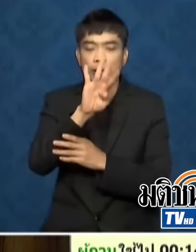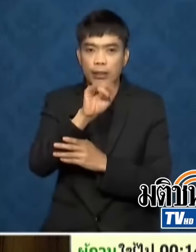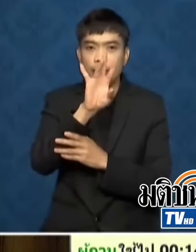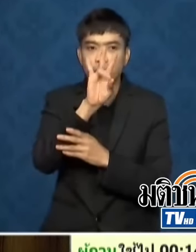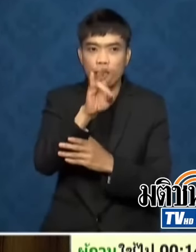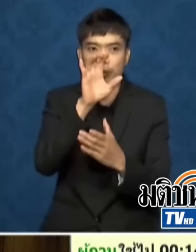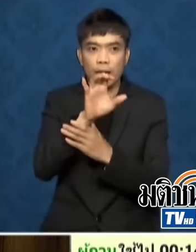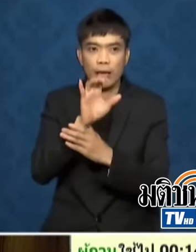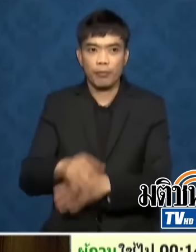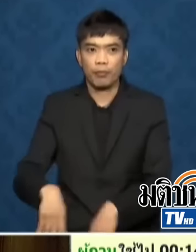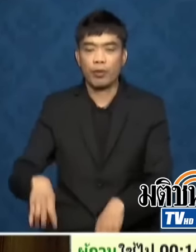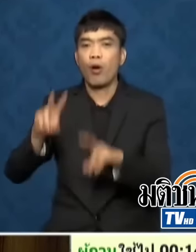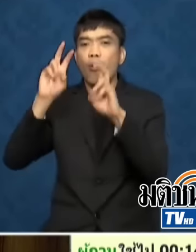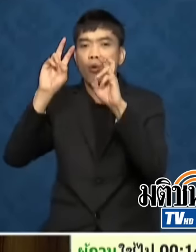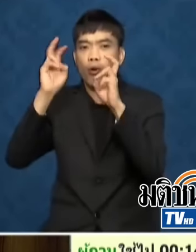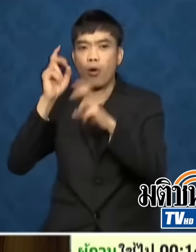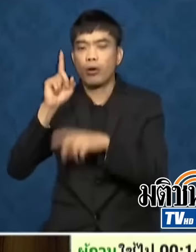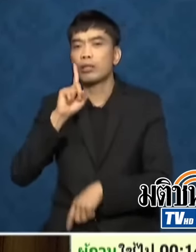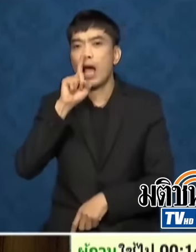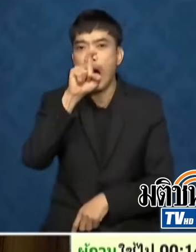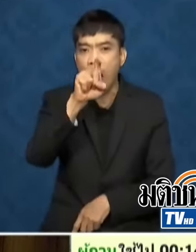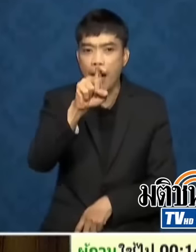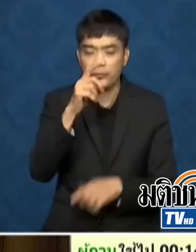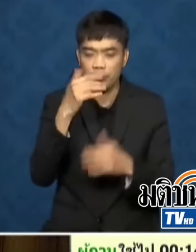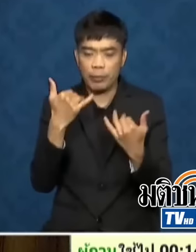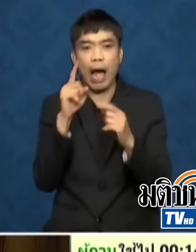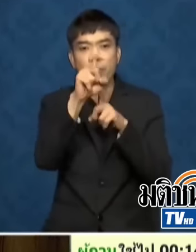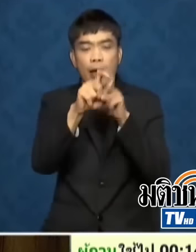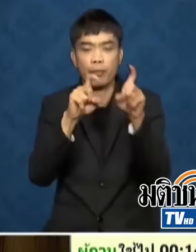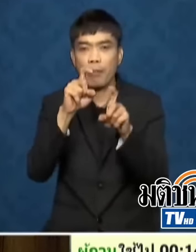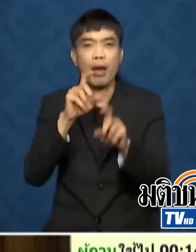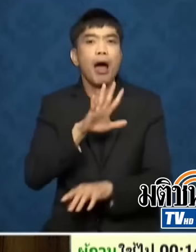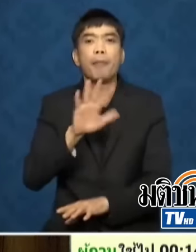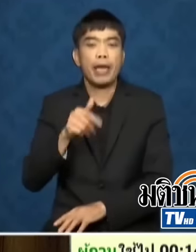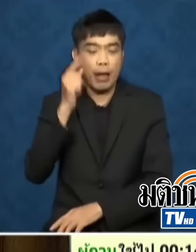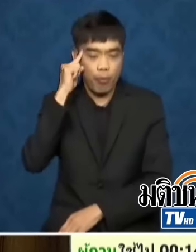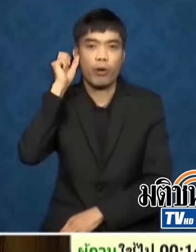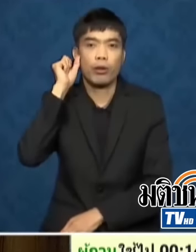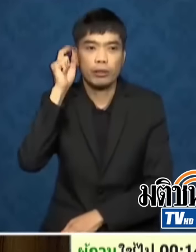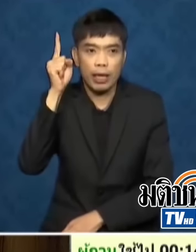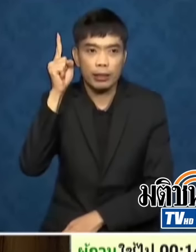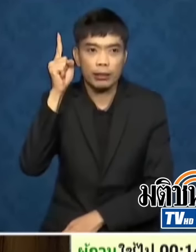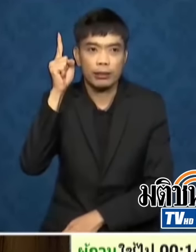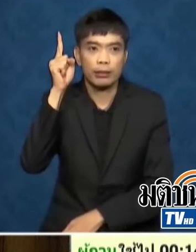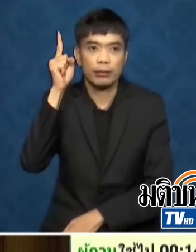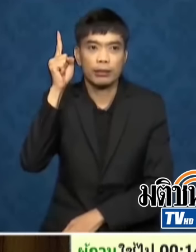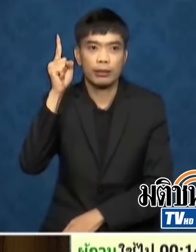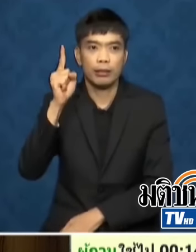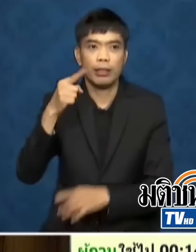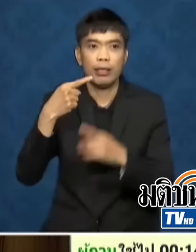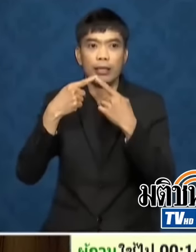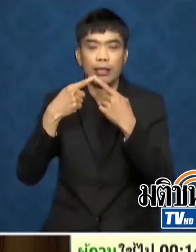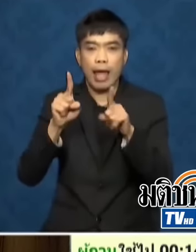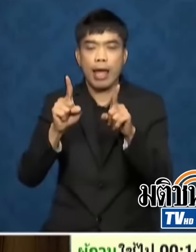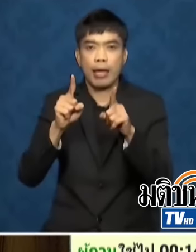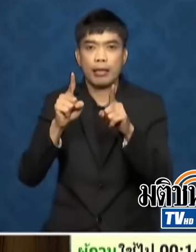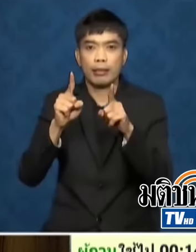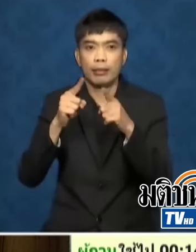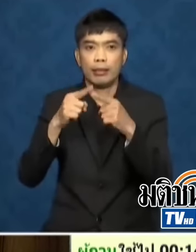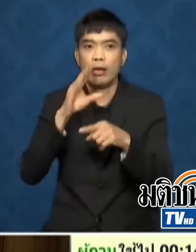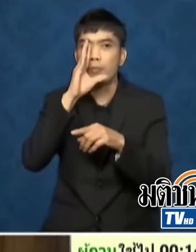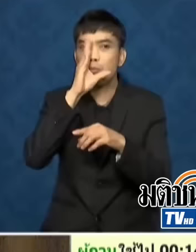มีกระทู้เมื่อสักครู่นี้ได้เลย อันนี้ ผมเข้าใจ ครับอันนี้จบไปแล้วเรื่อง กระทู้จบแล้วแต่ผมบอกว่าจะเ